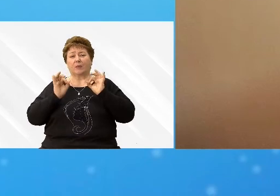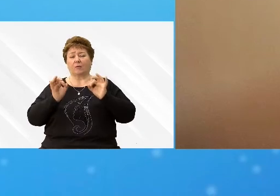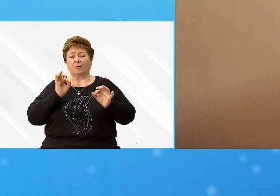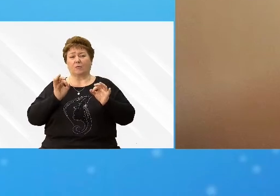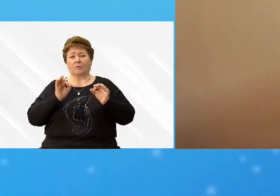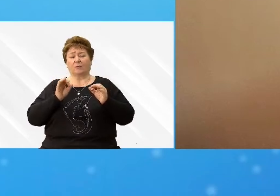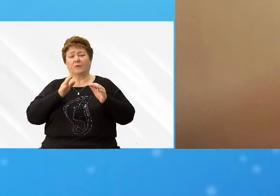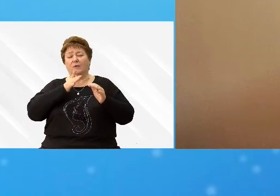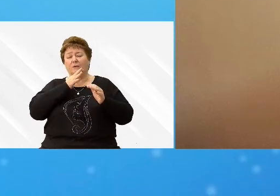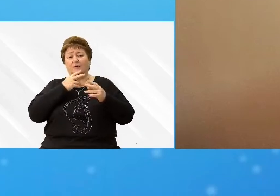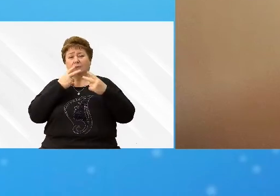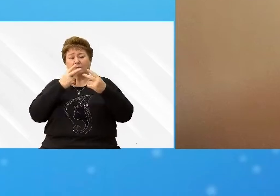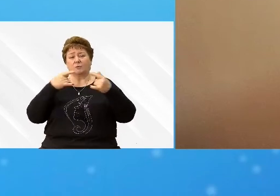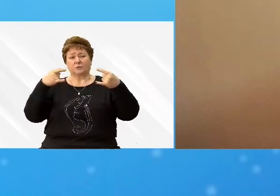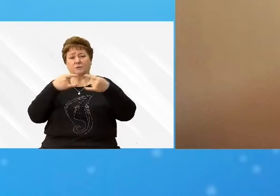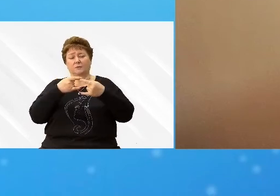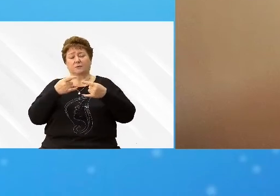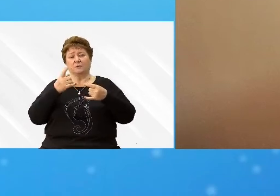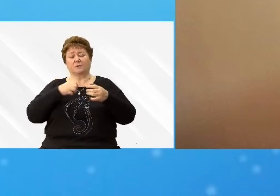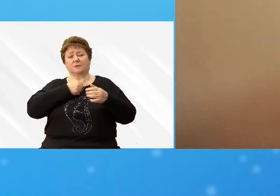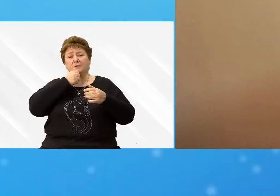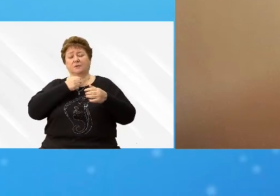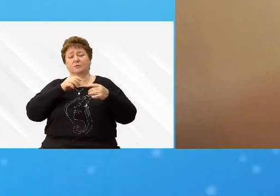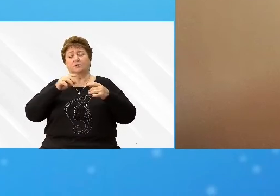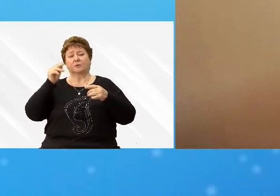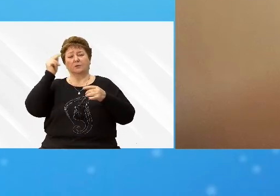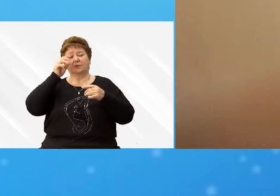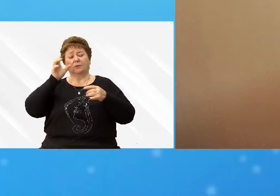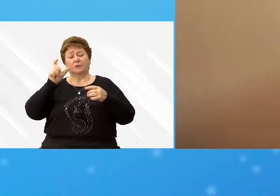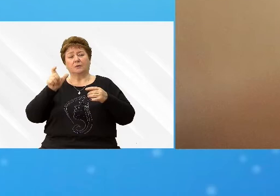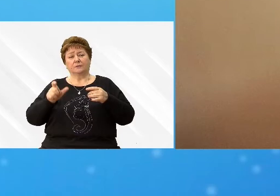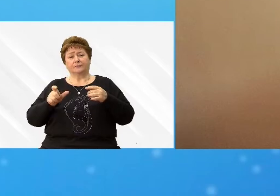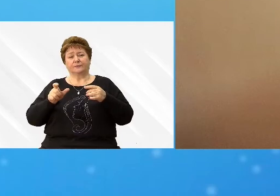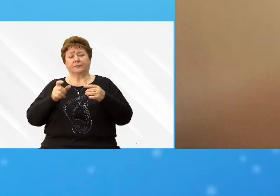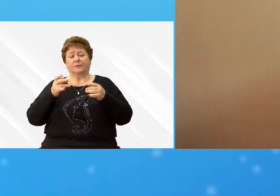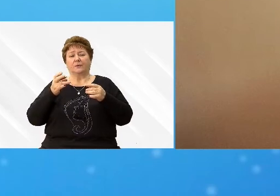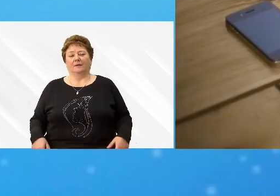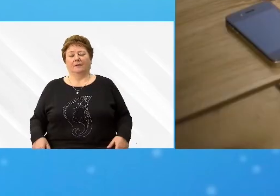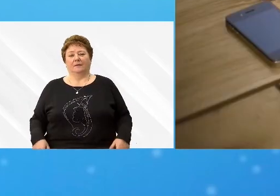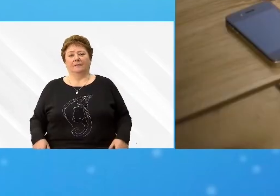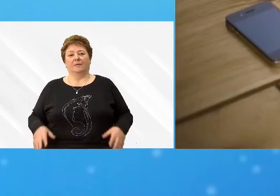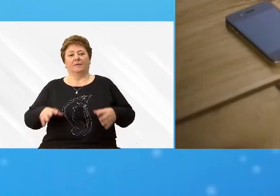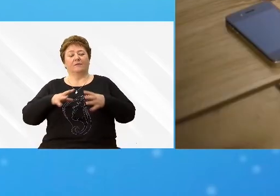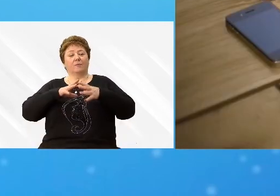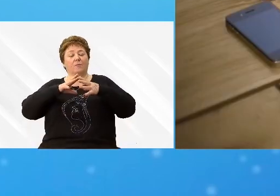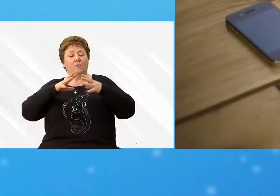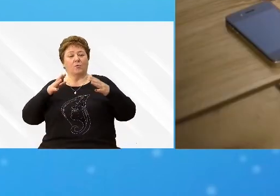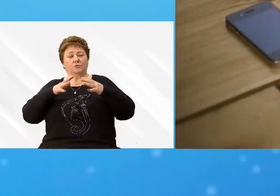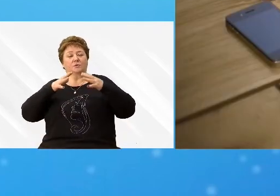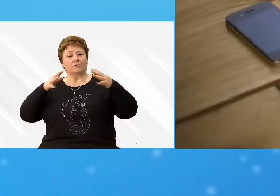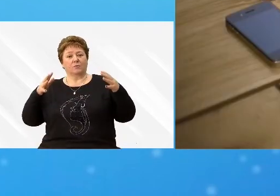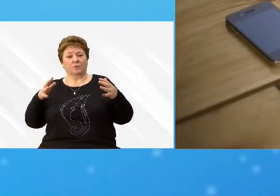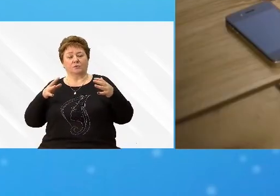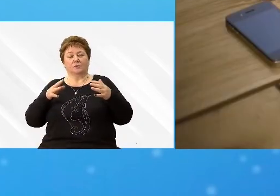время просмотра телевизора я старших школьников не должно превышать полтора часа все больше и больше